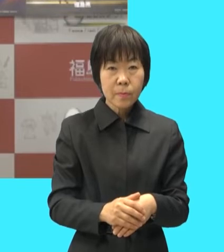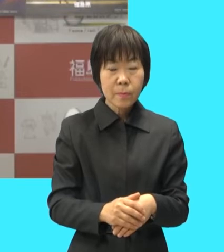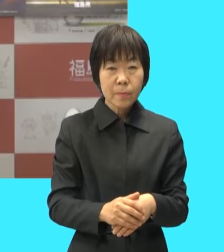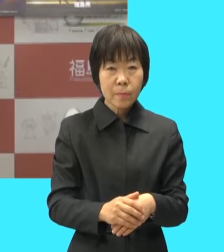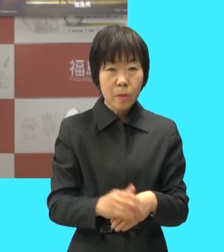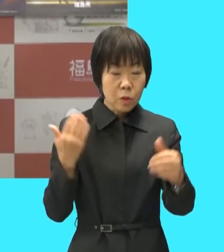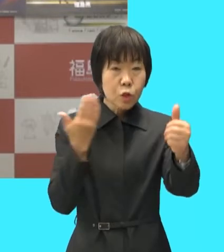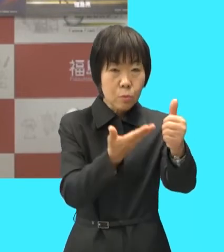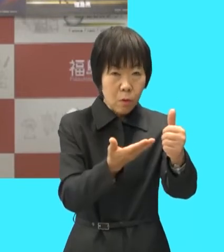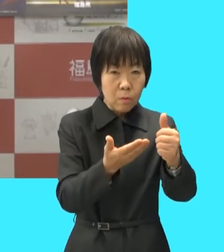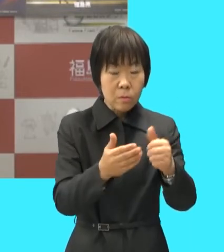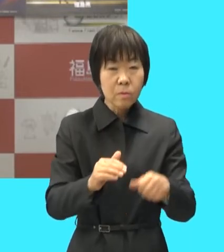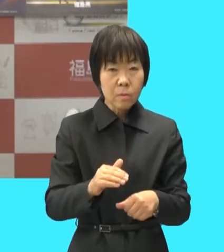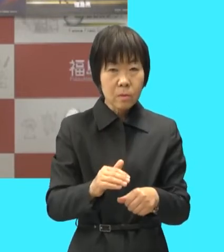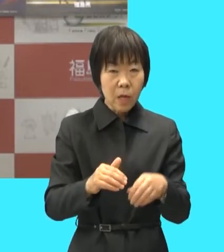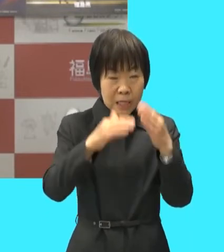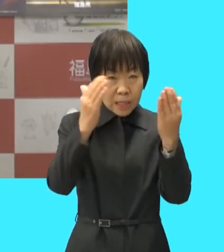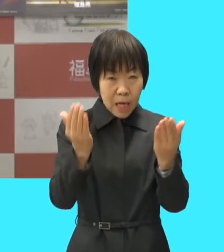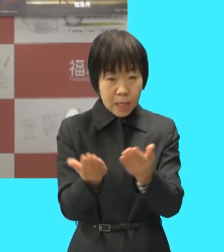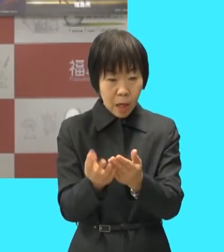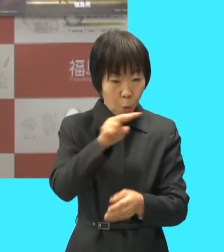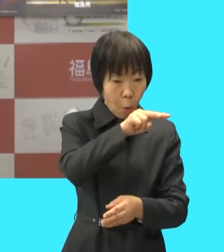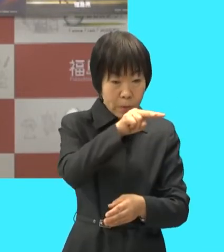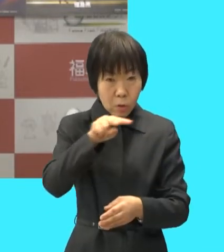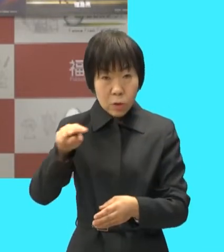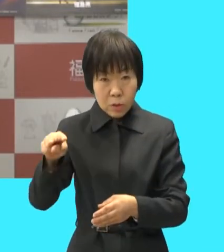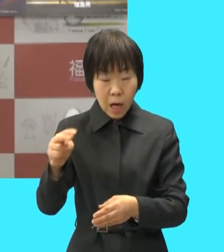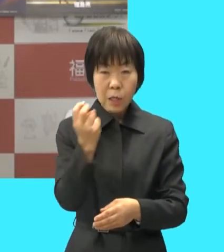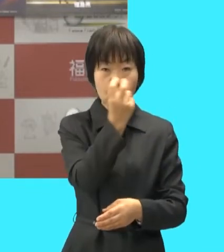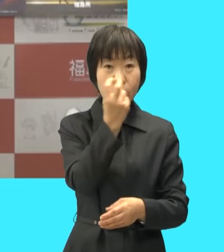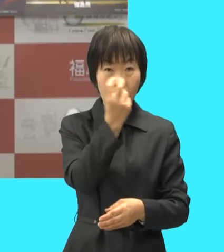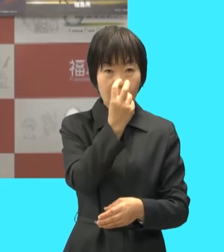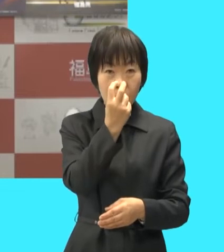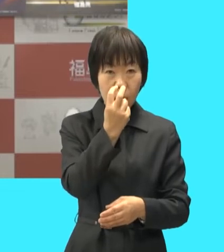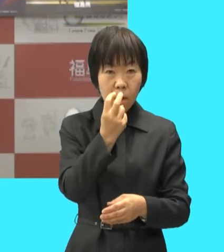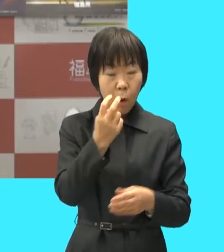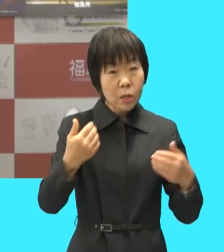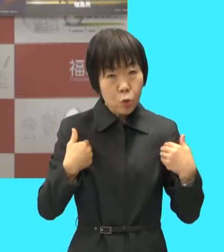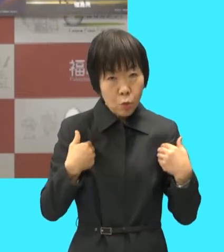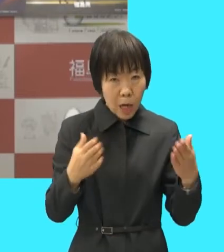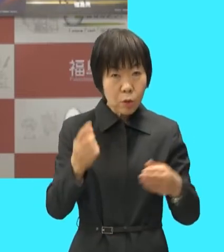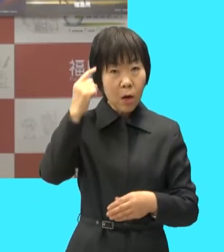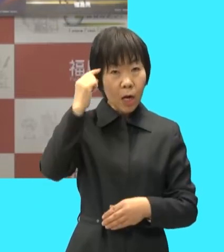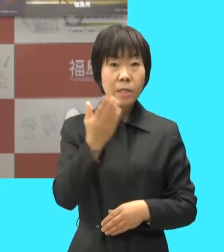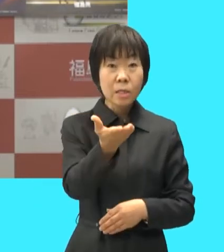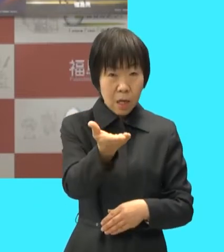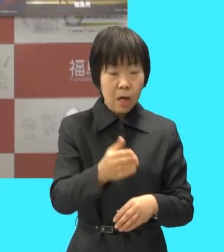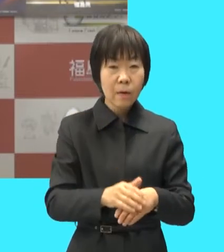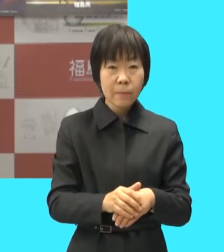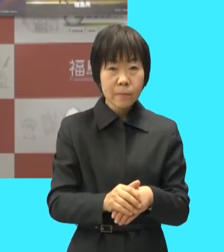そうすると、その全体を俯瞰するような調査というのは特に必要はないというお考えでしょう